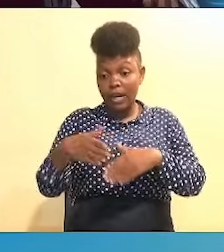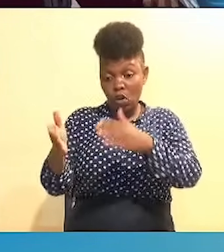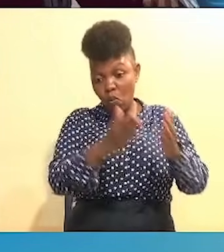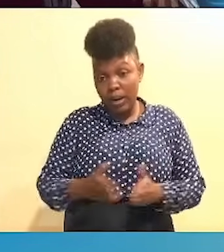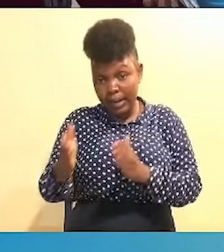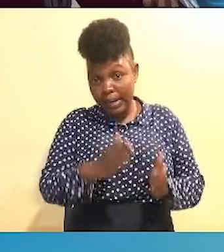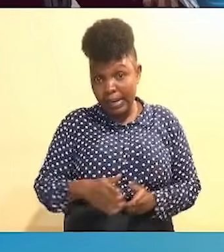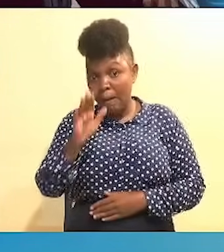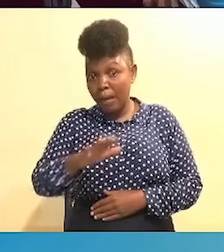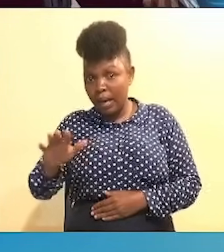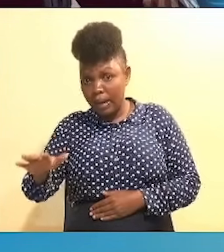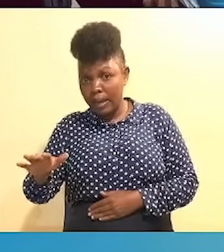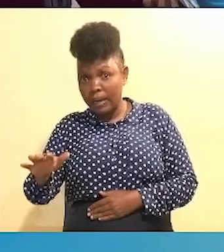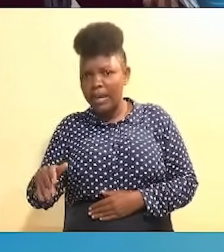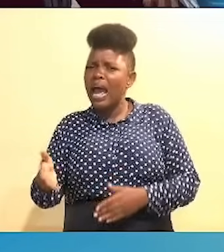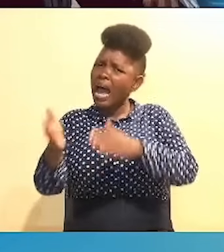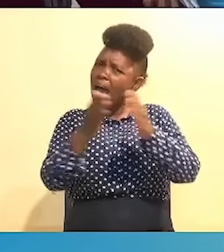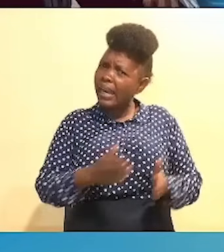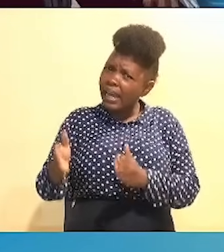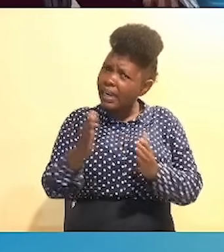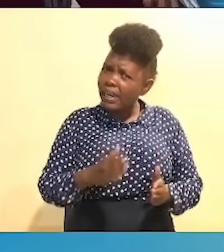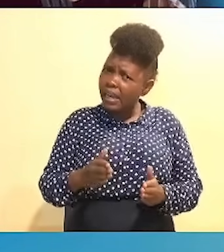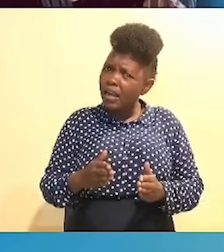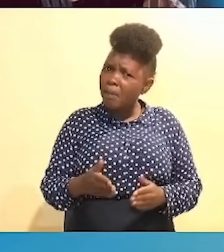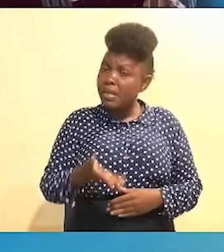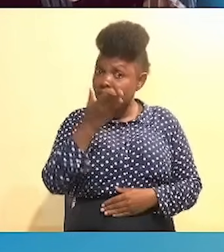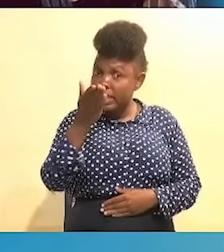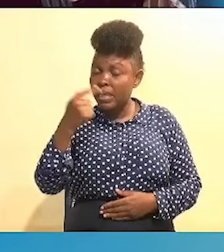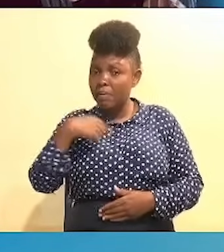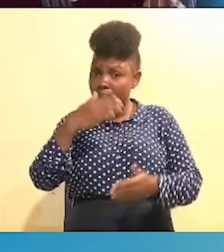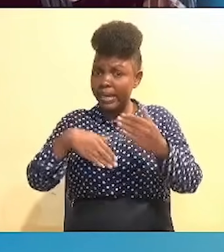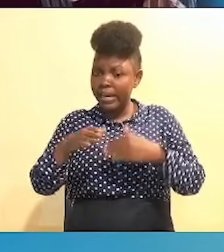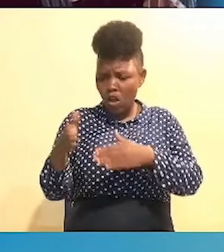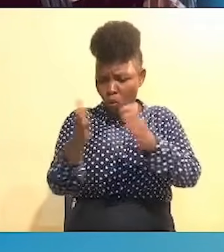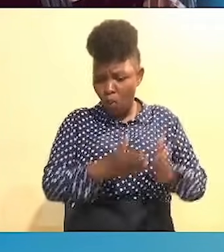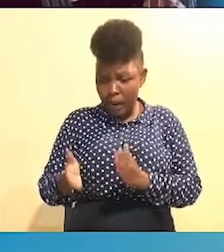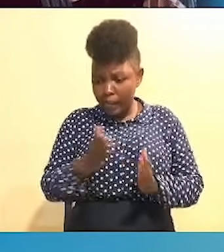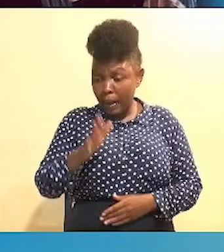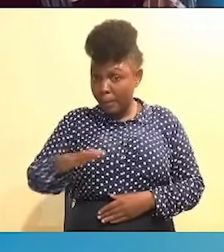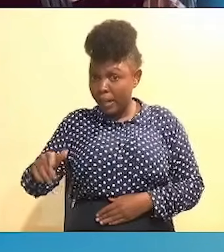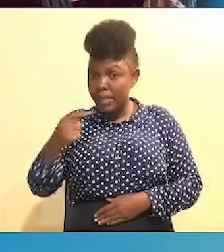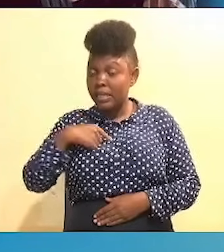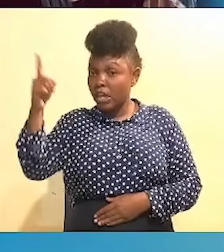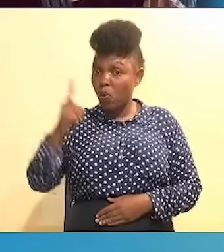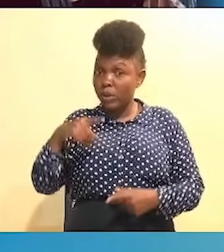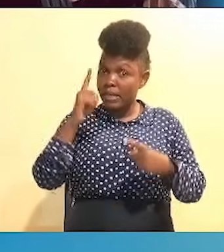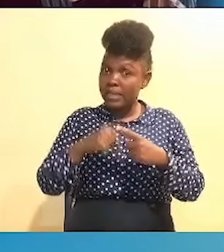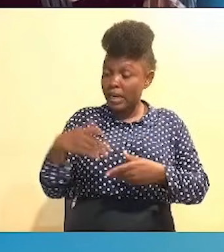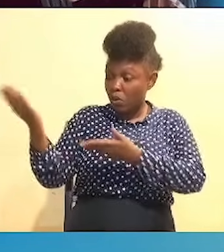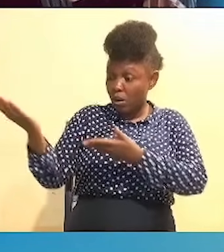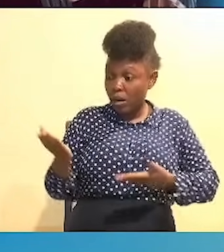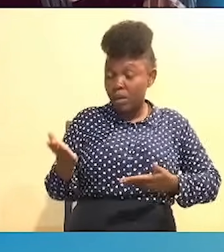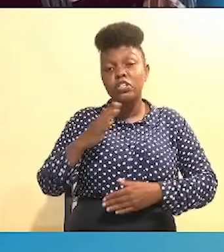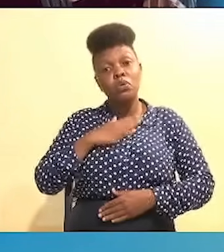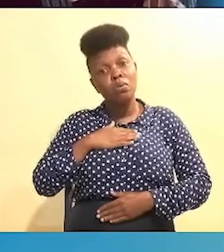kuandalia mahali. Anaandaa tu, basi mimi nikienda na kuandalia mahali, nitakuja tena niwakaribishe